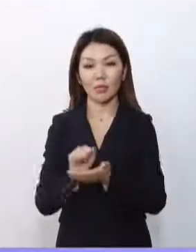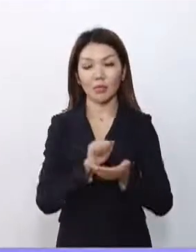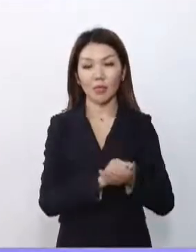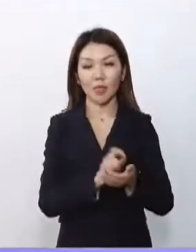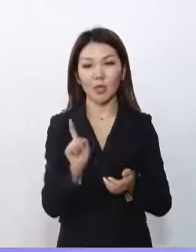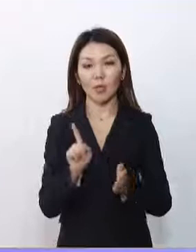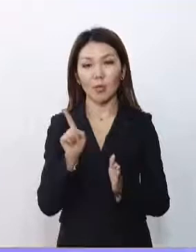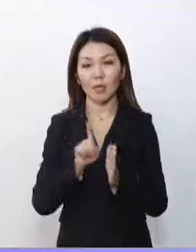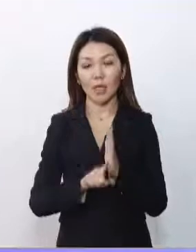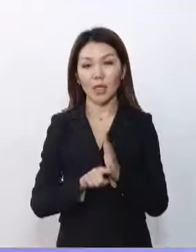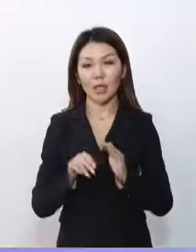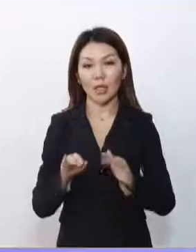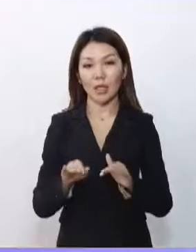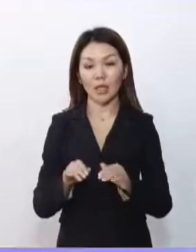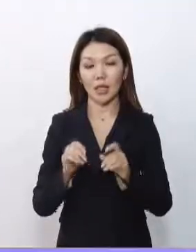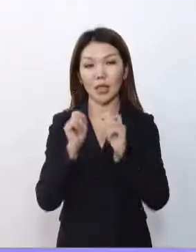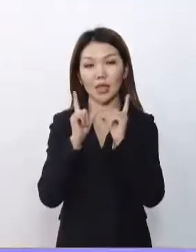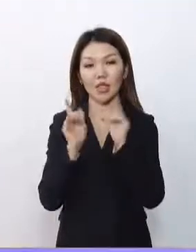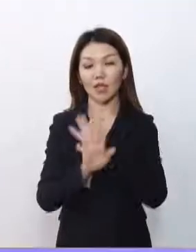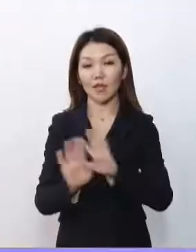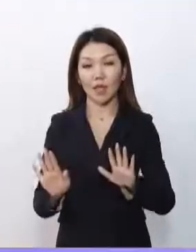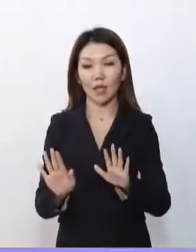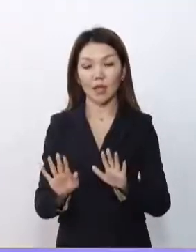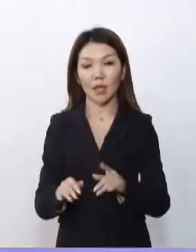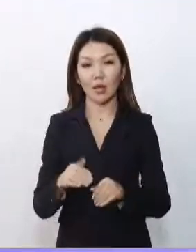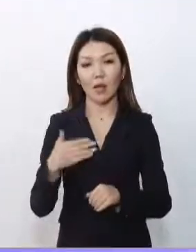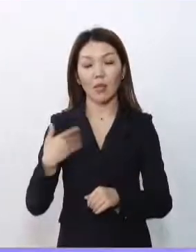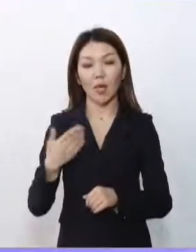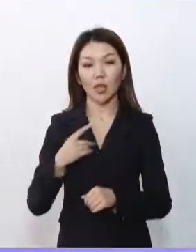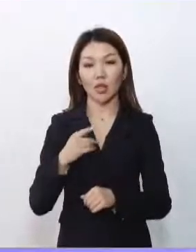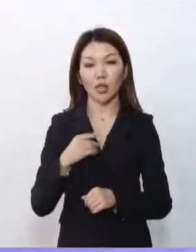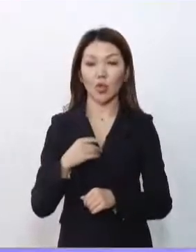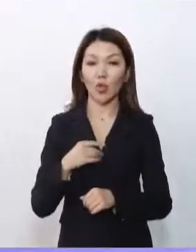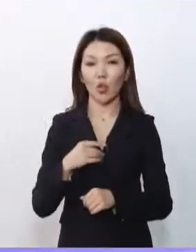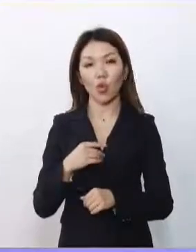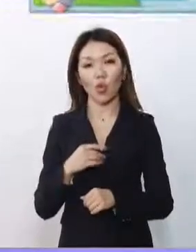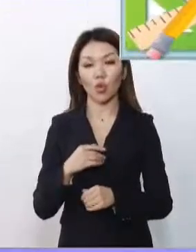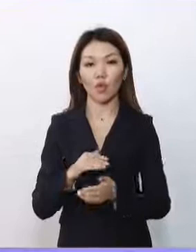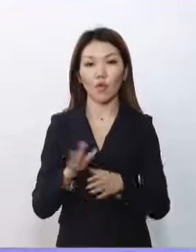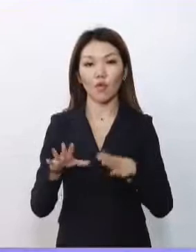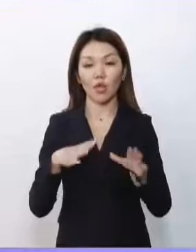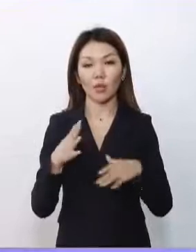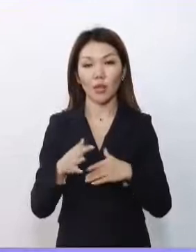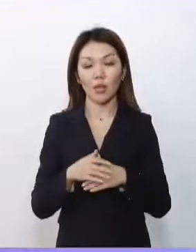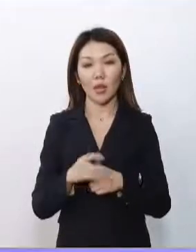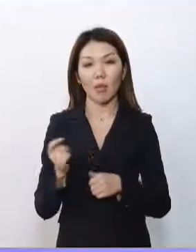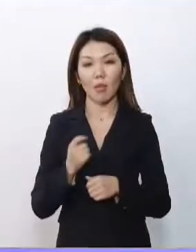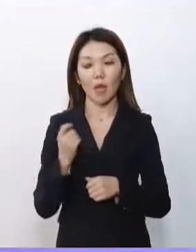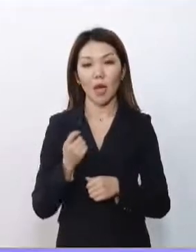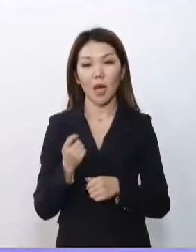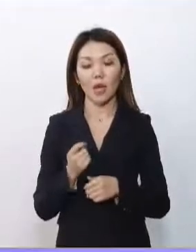зевать полезно голову ломать мало иметь хорошо главное